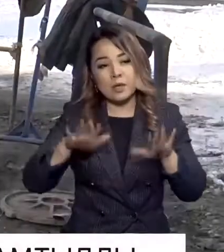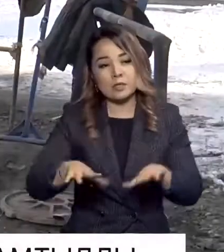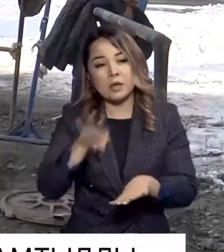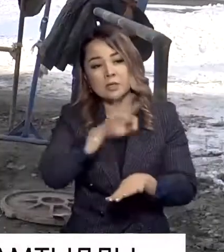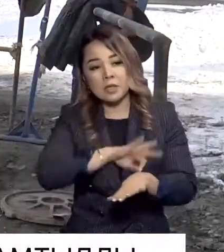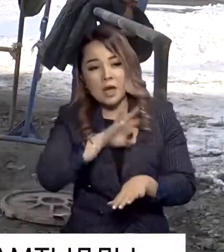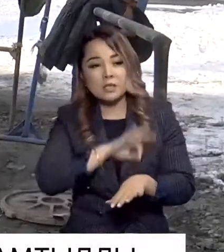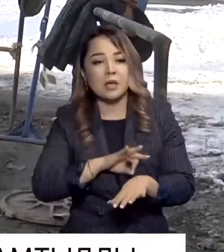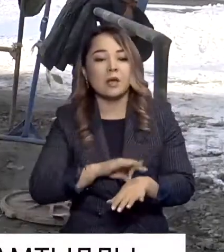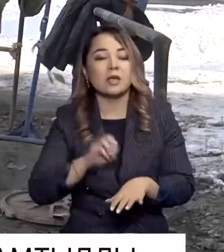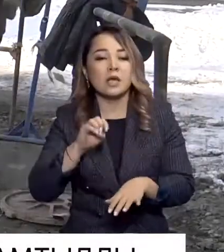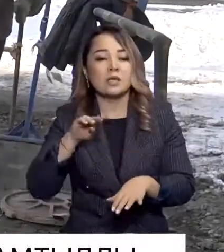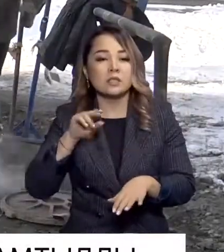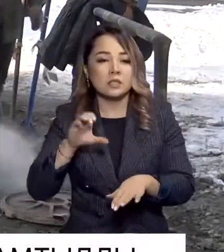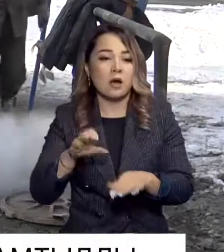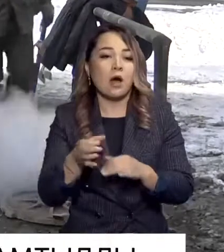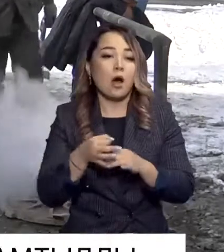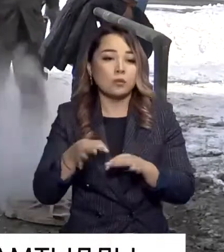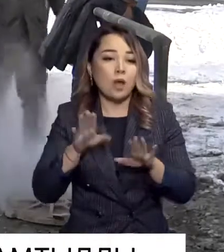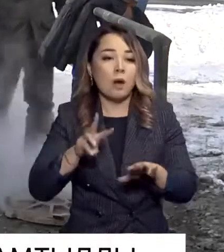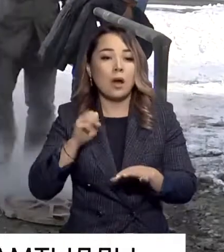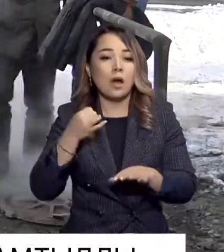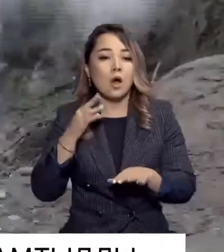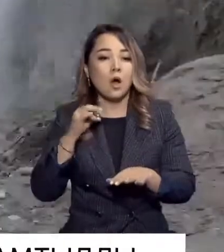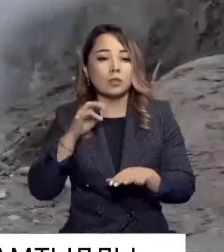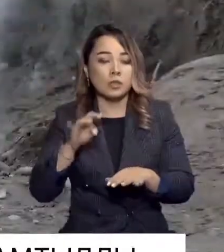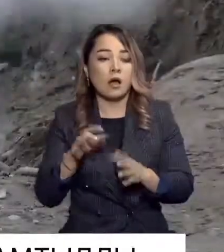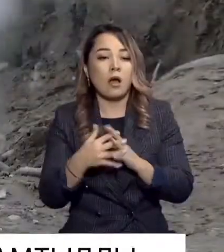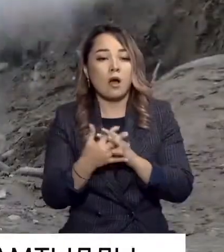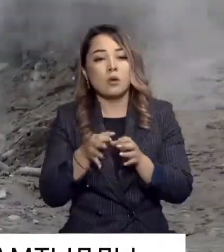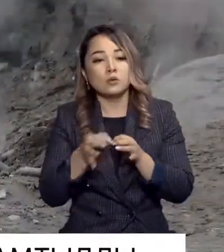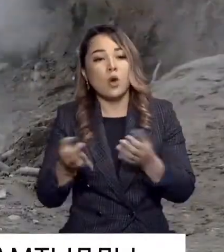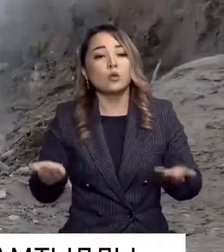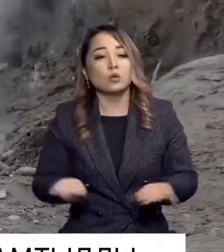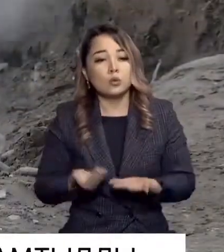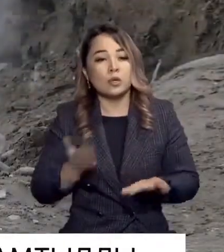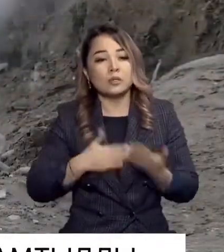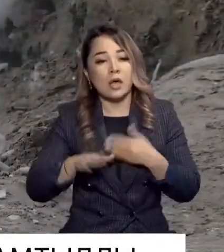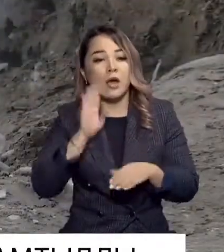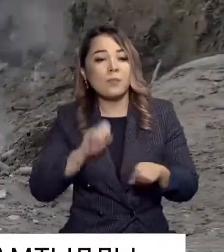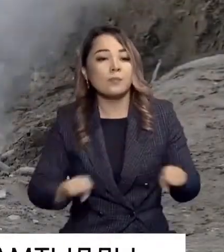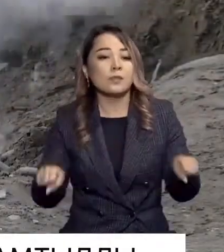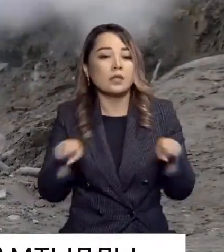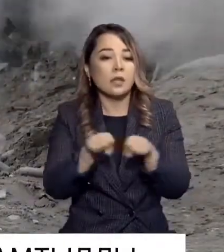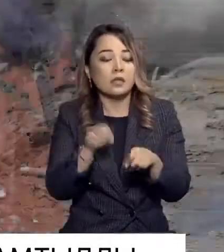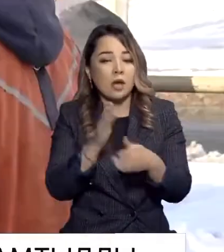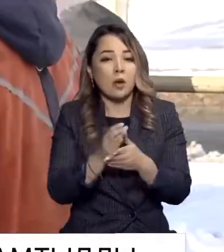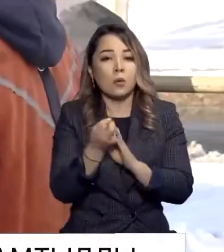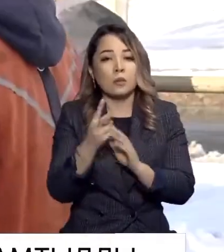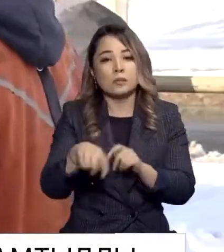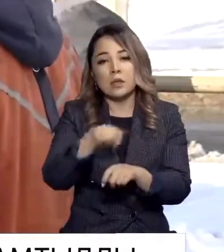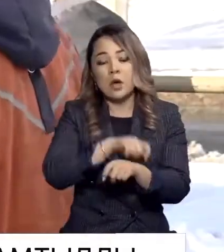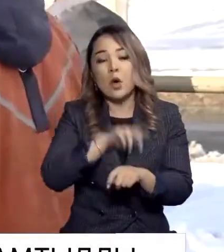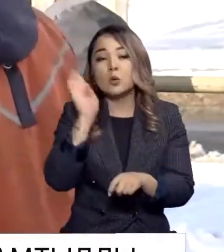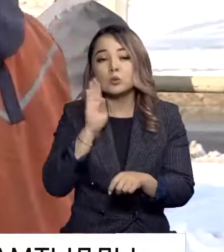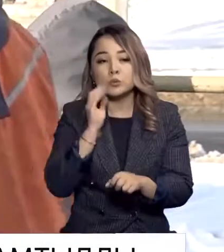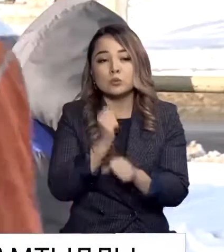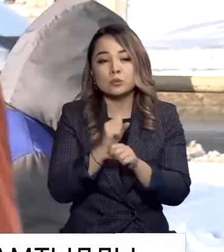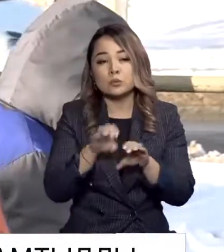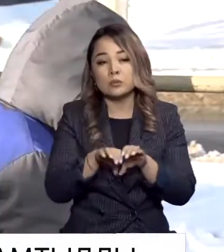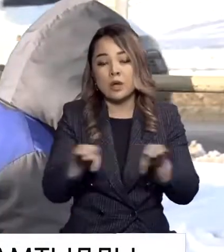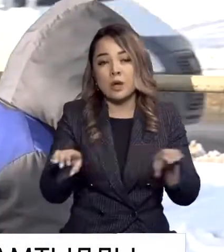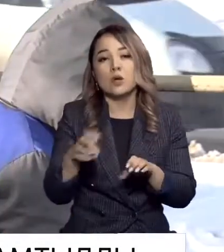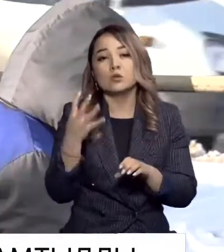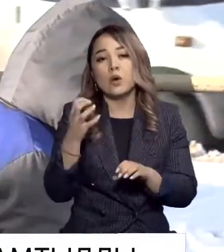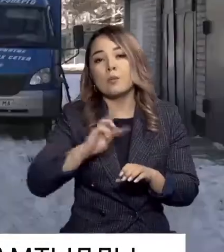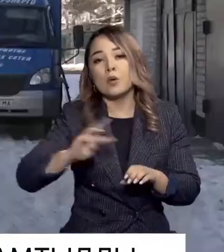игілігін енді Ертіс ауданына қарасты Майқоңыр ауылы тұрғындары да көреді. Елді мекенге 12 шақырым су құбырын тарту үшін мемлекет қазынасынан